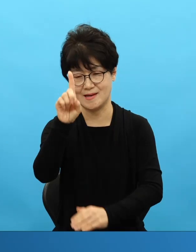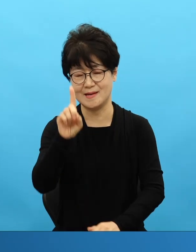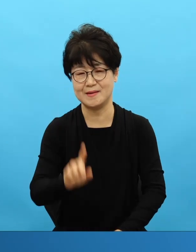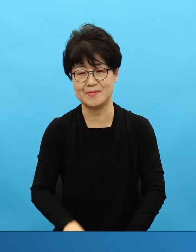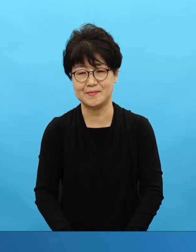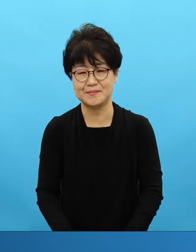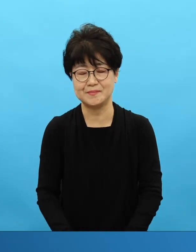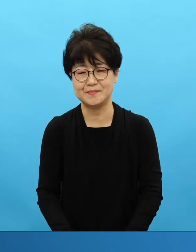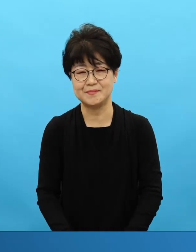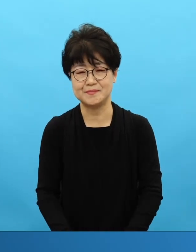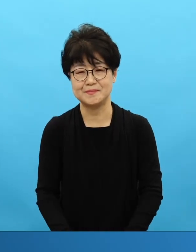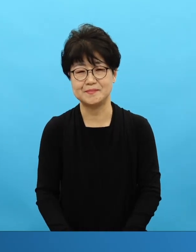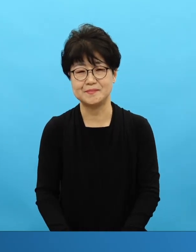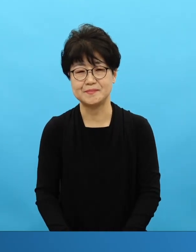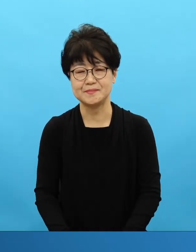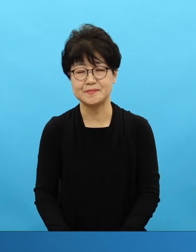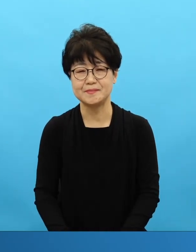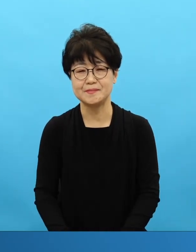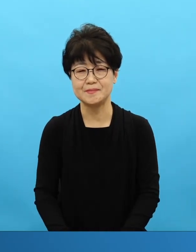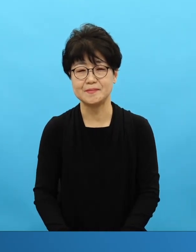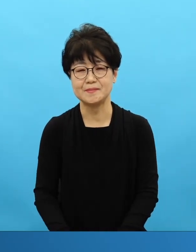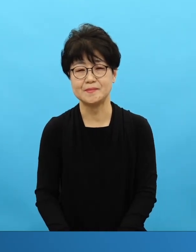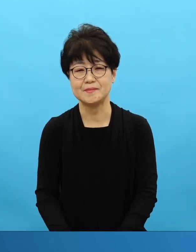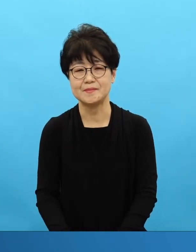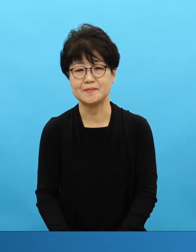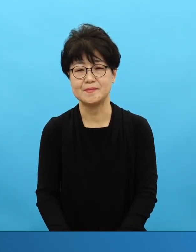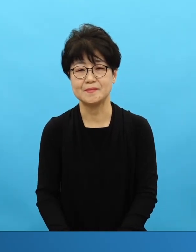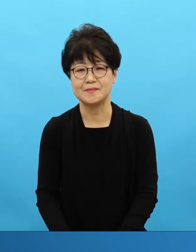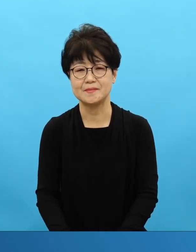중요한 뭔가 모르게